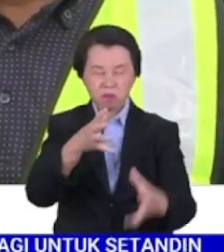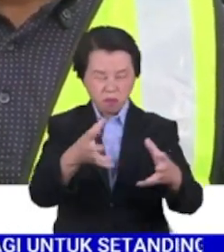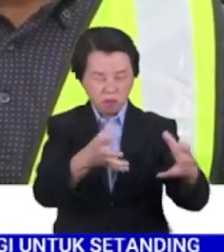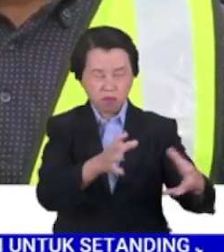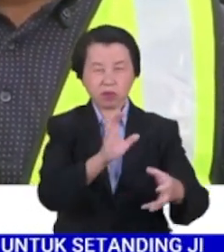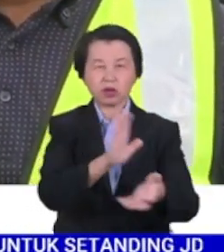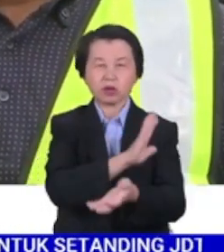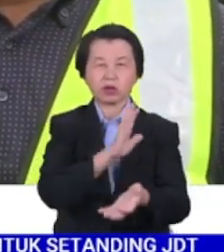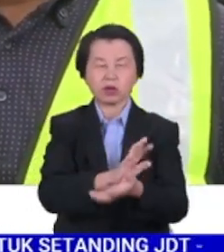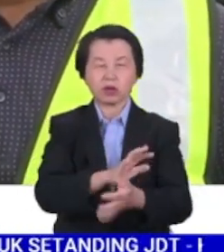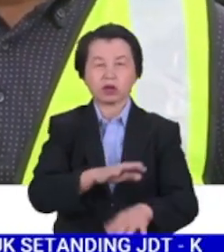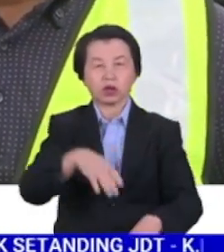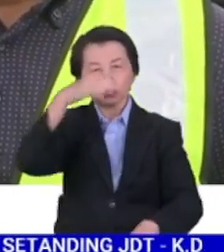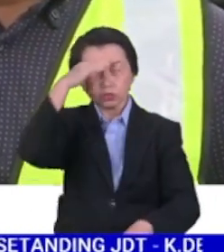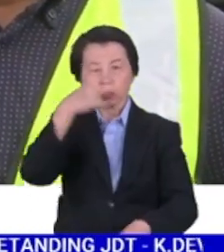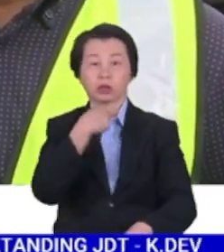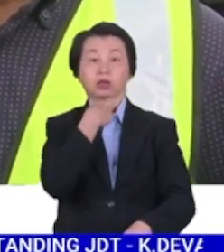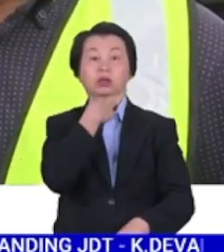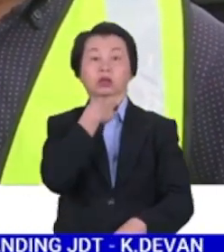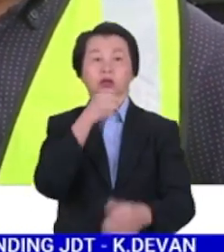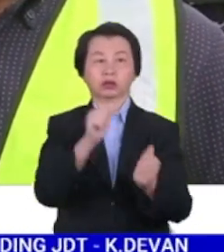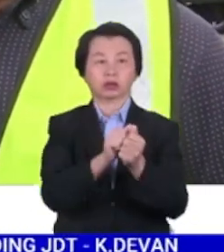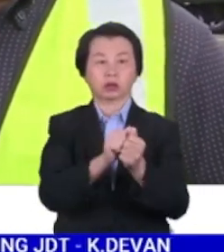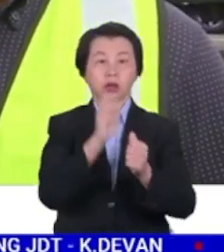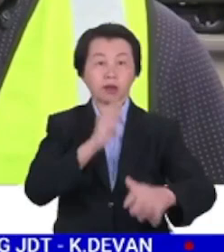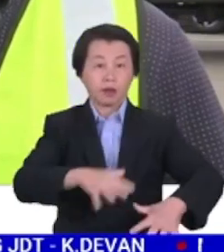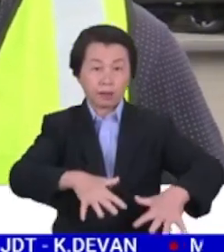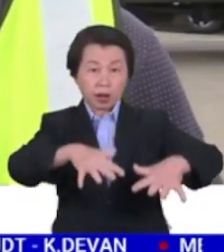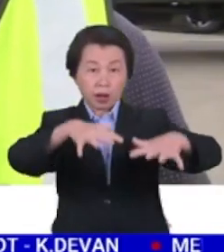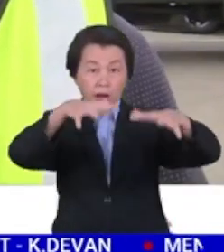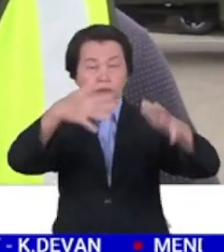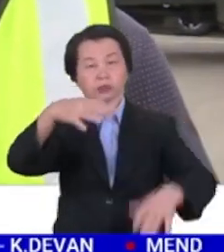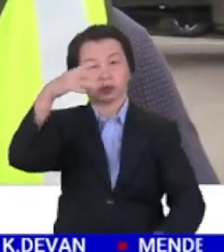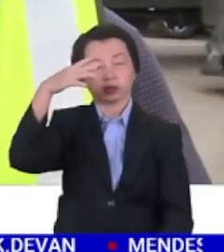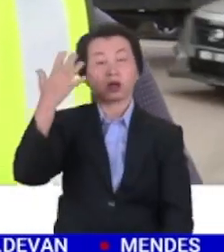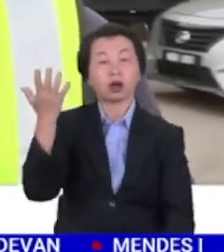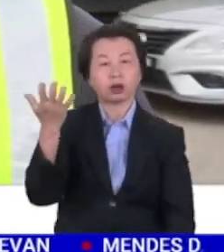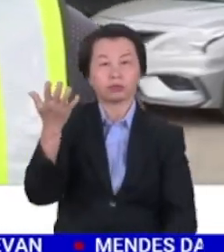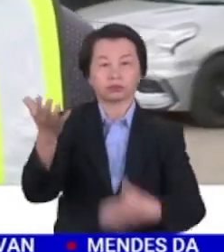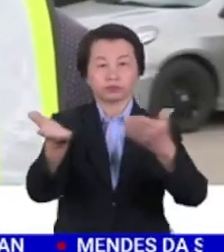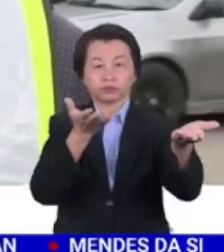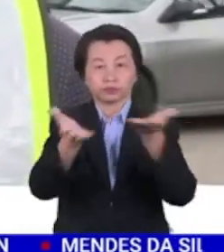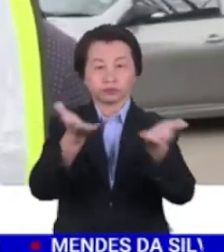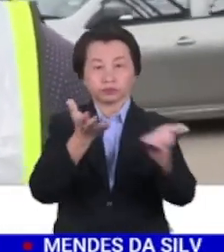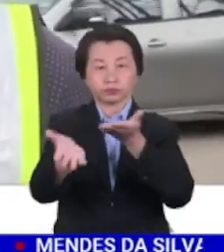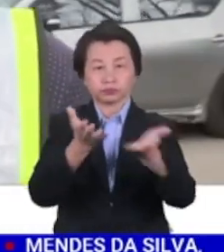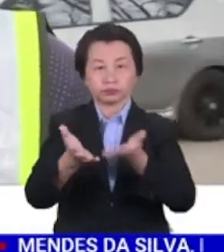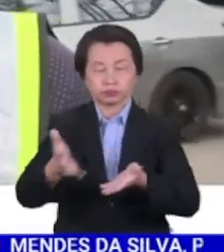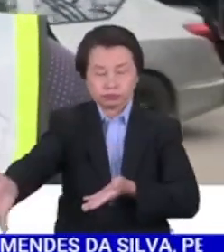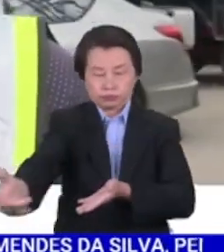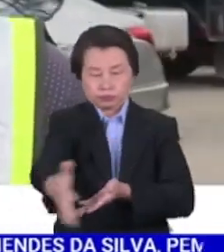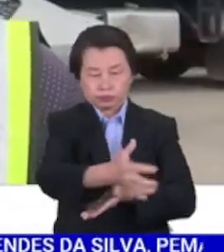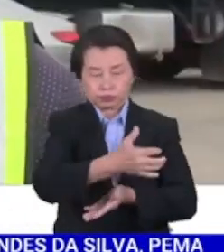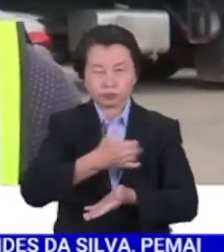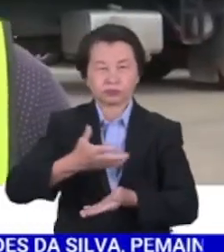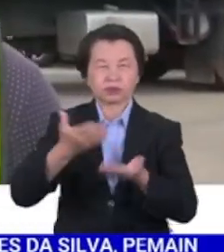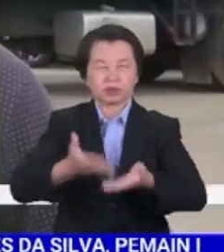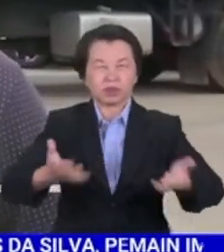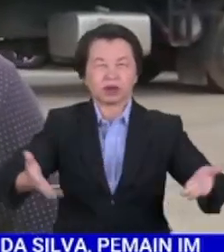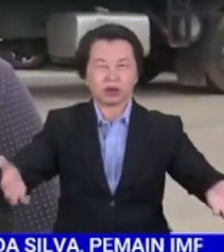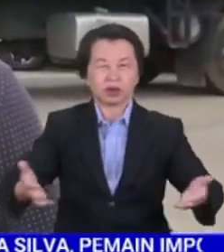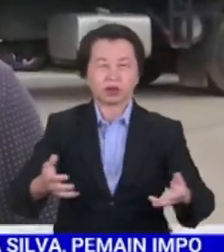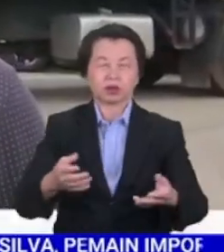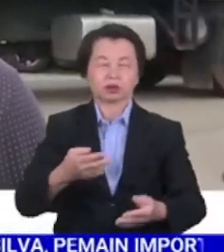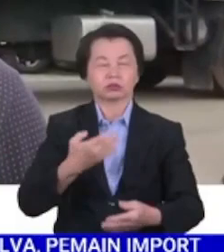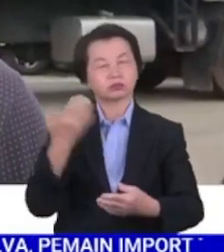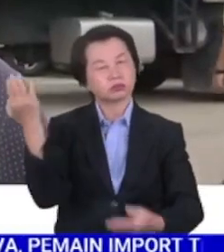di negeri Johor yang kini terkesan dengan bencana banjir ini Tuan? Perkhidmatan pengurusan kutipan sisa pepejal